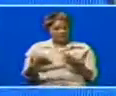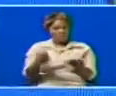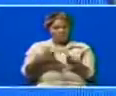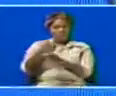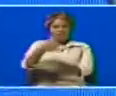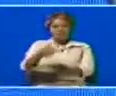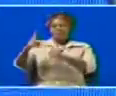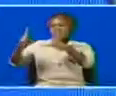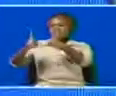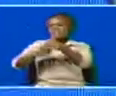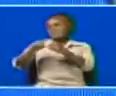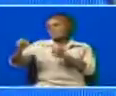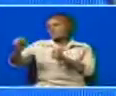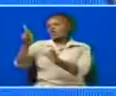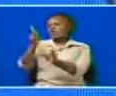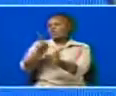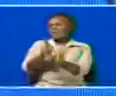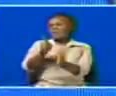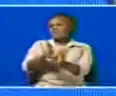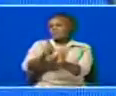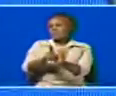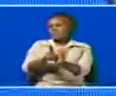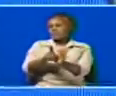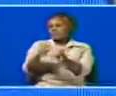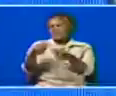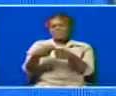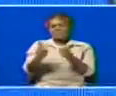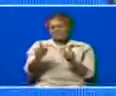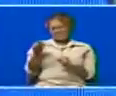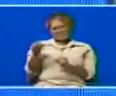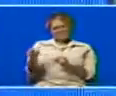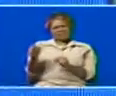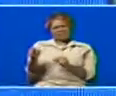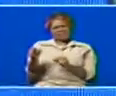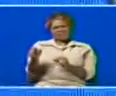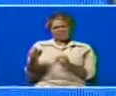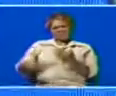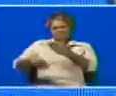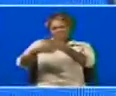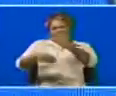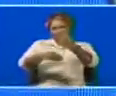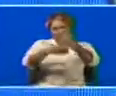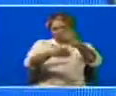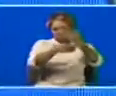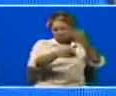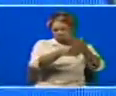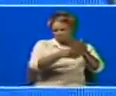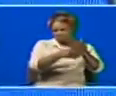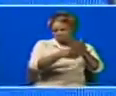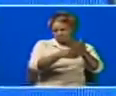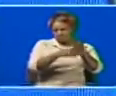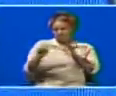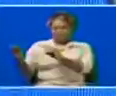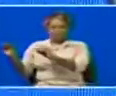watu milioni 6 ndio walishiriki uchaguzi huo wa rais, lakini idadi hiyo inaonekana kuongezeka. Na basi mtazamaji, moja kwa